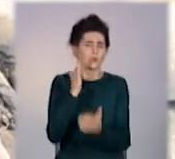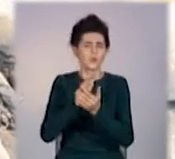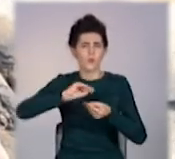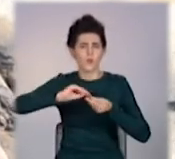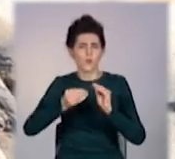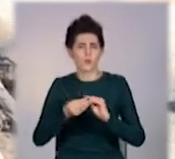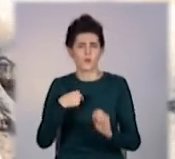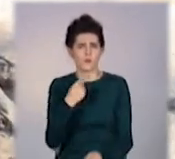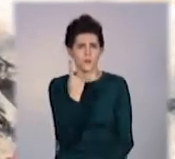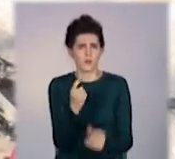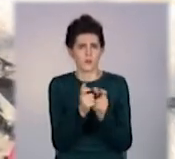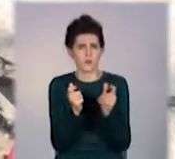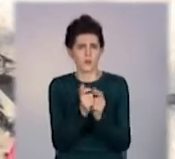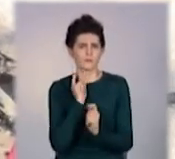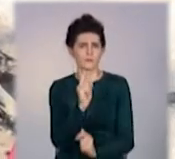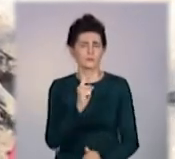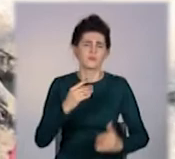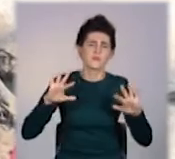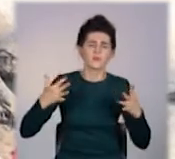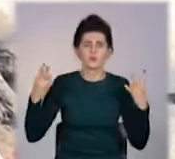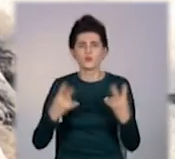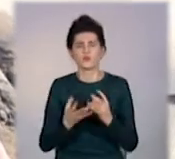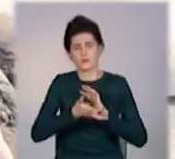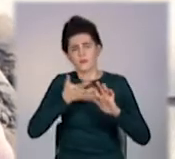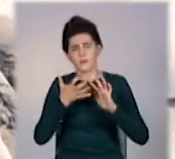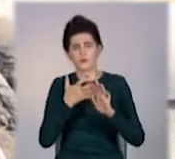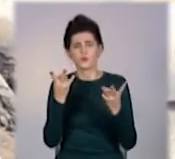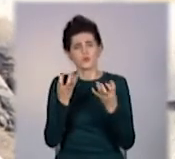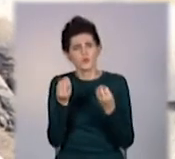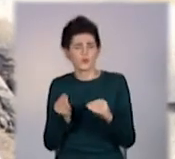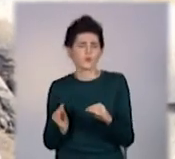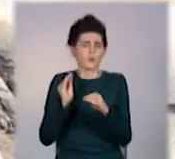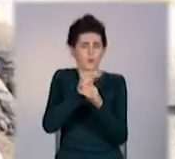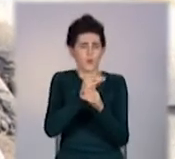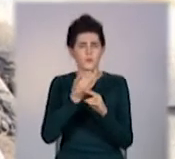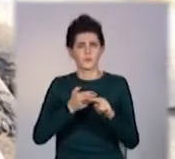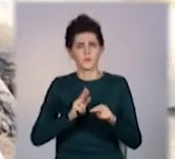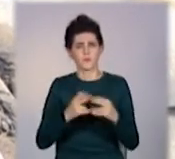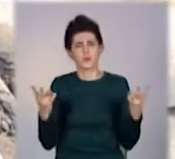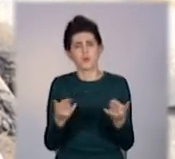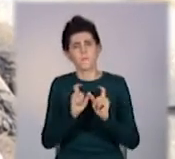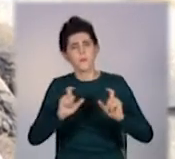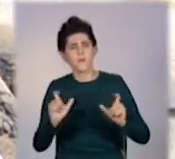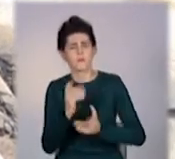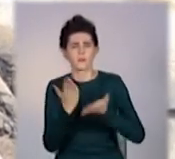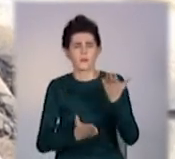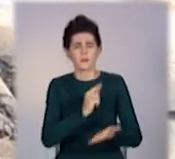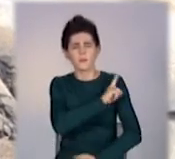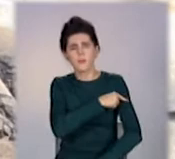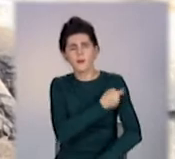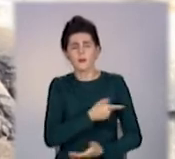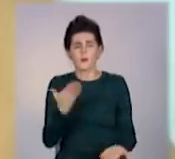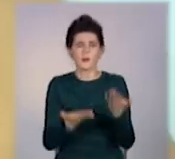правильно? Якісь з'являються ще додаткові, то ли в магазин, то ли в лікарню, то ли ще